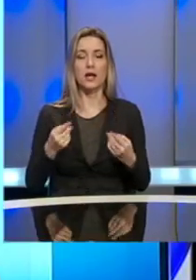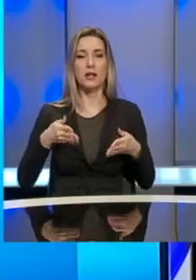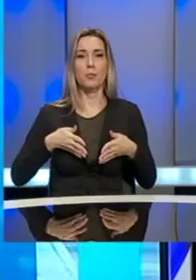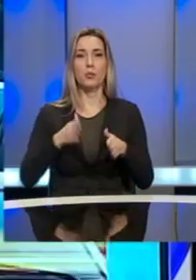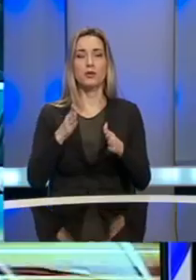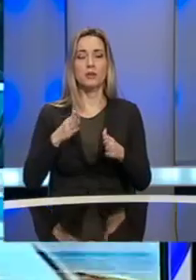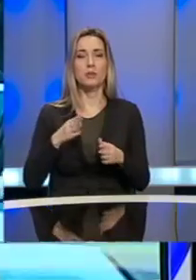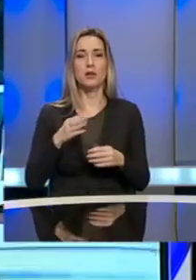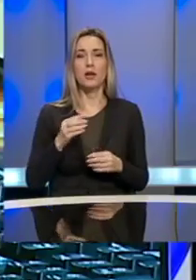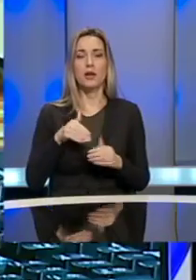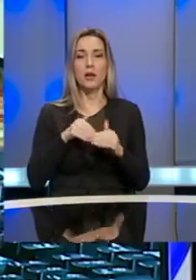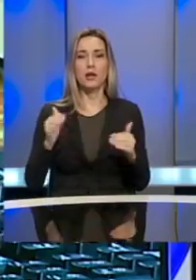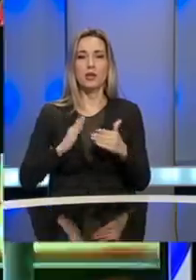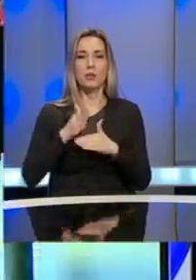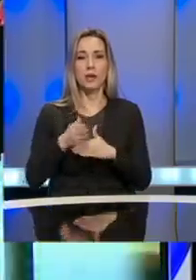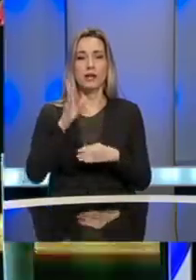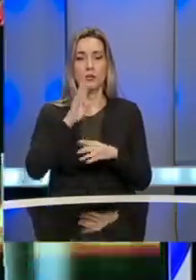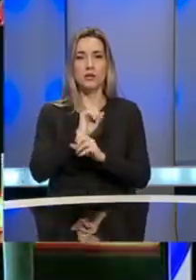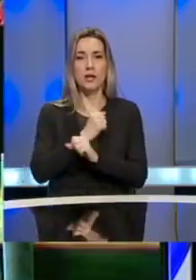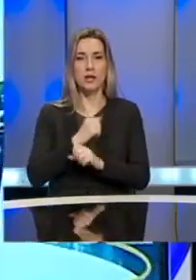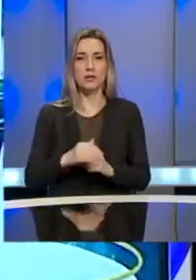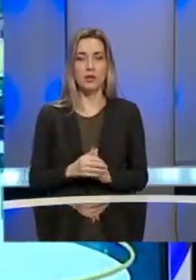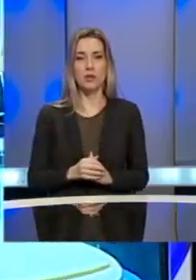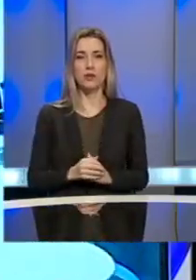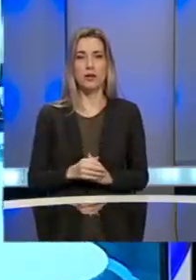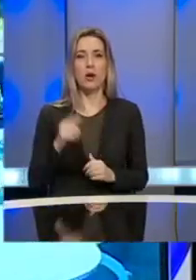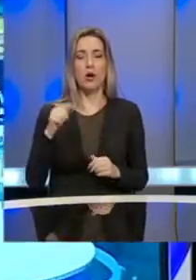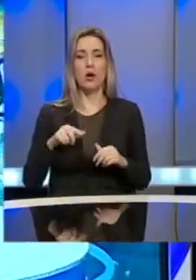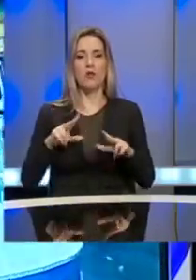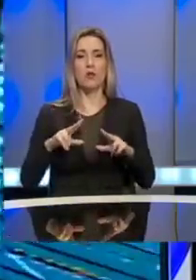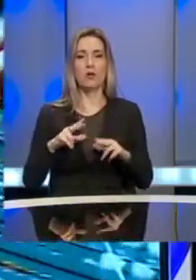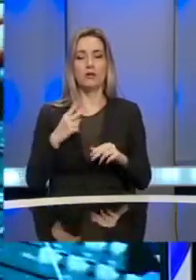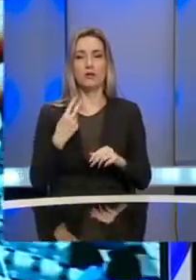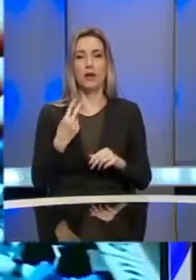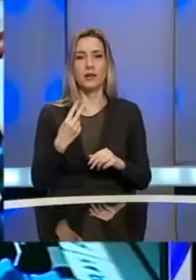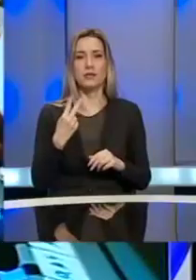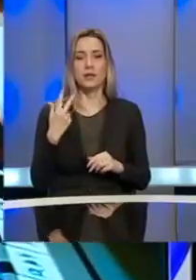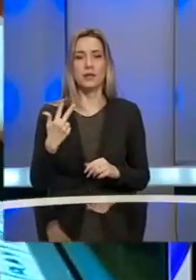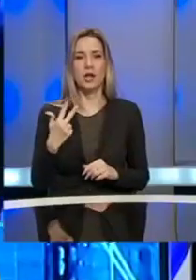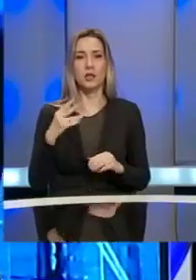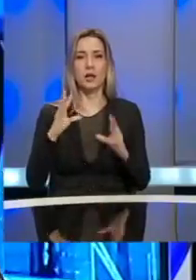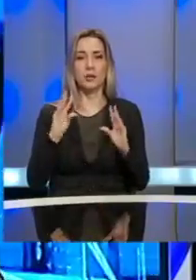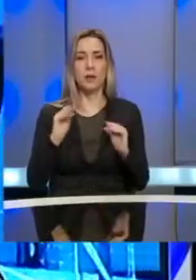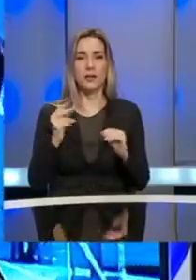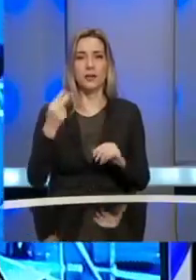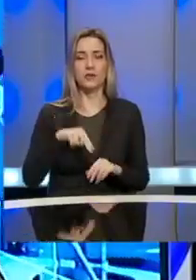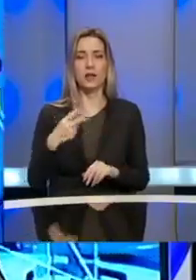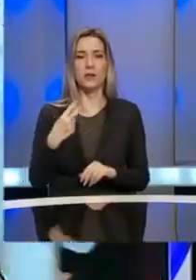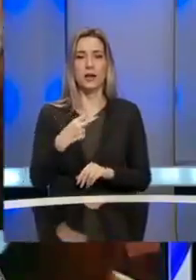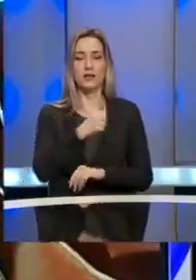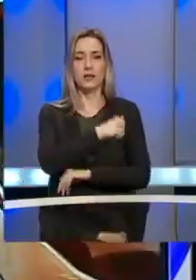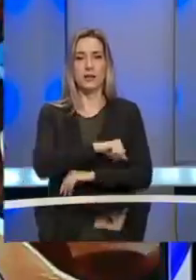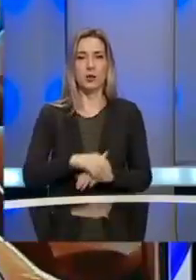putnim pravcima, ali i graničnim prelazima u Bosni i Hercegovini ovog 23. marta